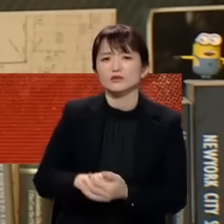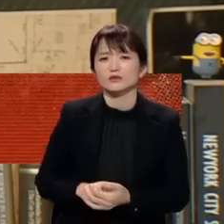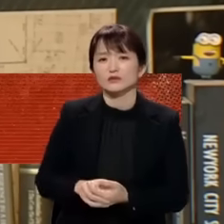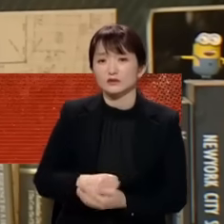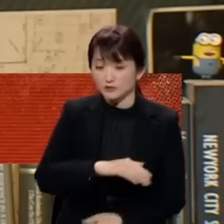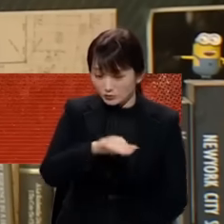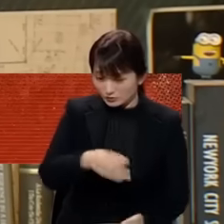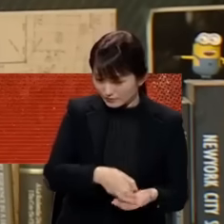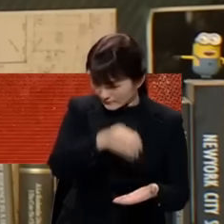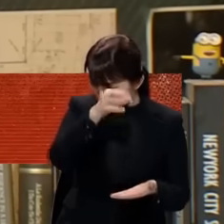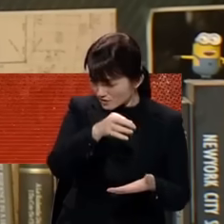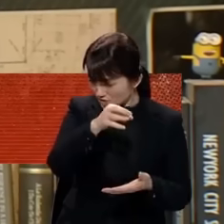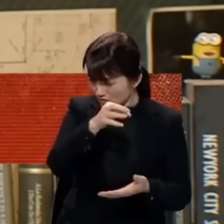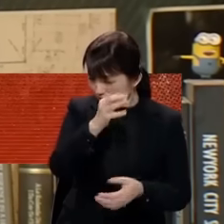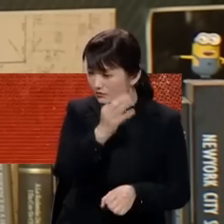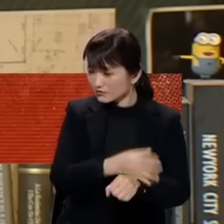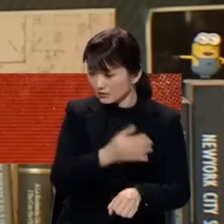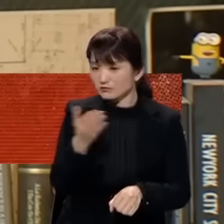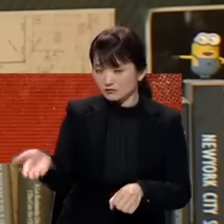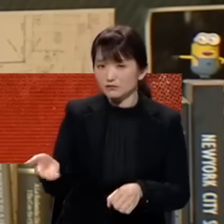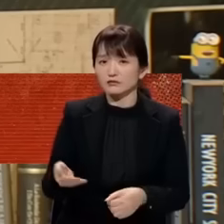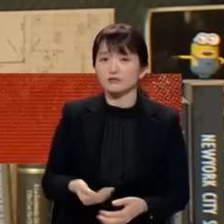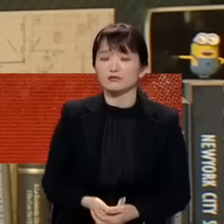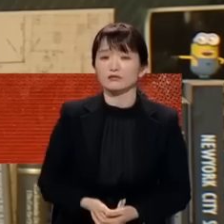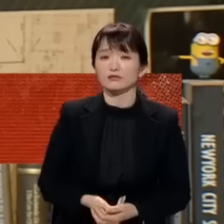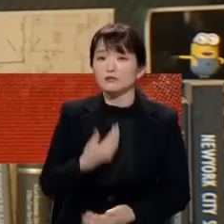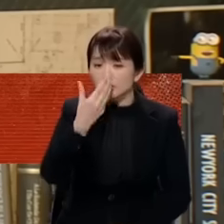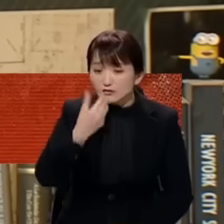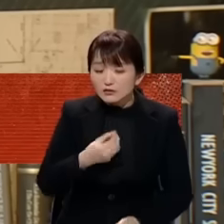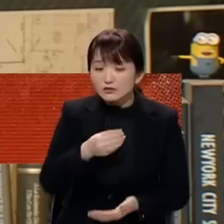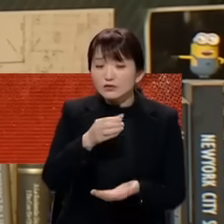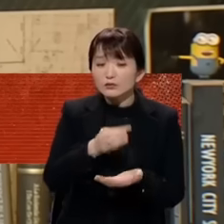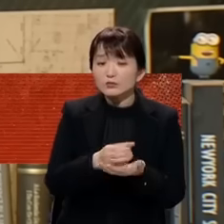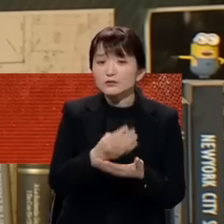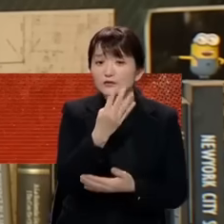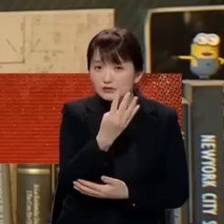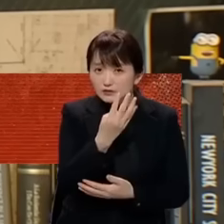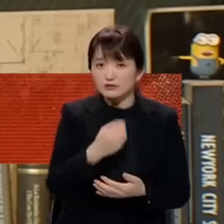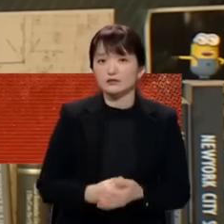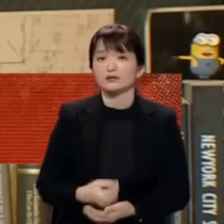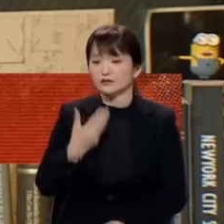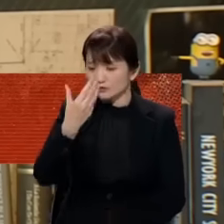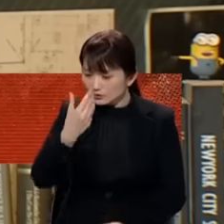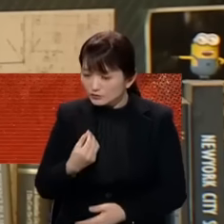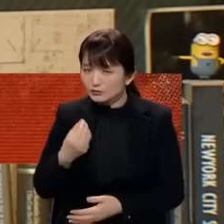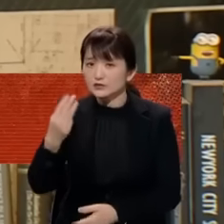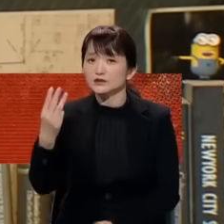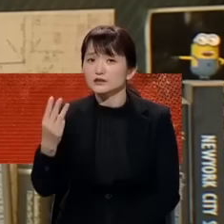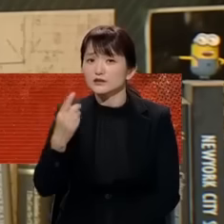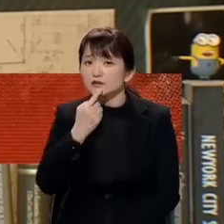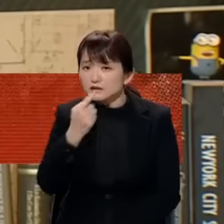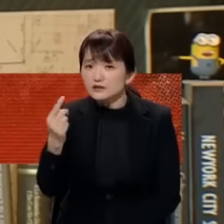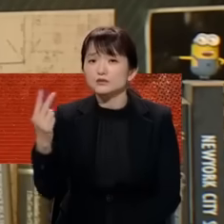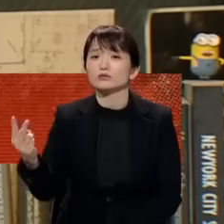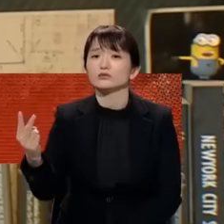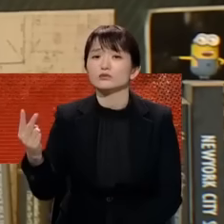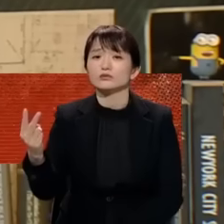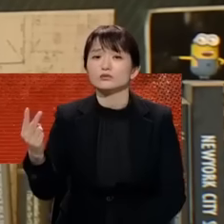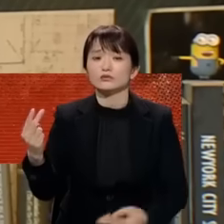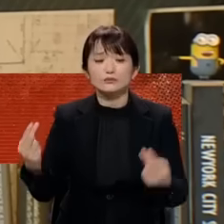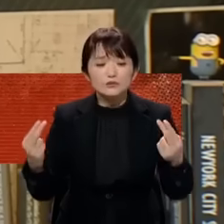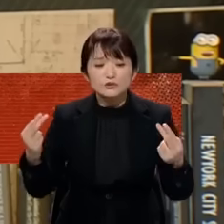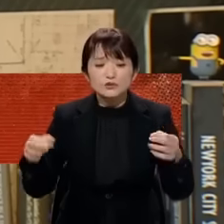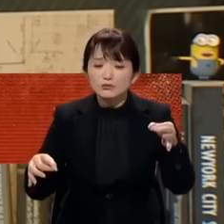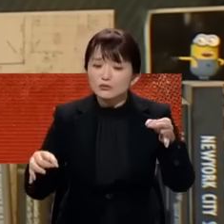저희가 더 비싸게 팔아 들린다고요 예 자음 료 네잔 값이랑 음료 세 잔에 케이크 두 개 뭐가 더